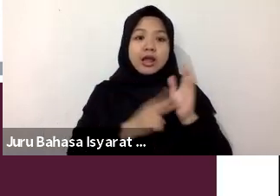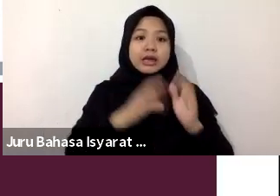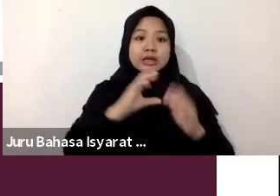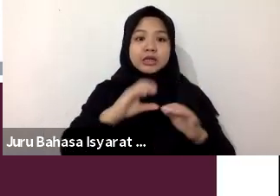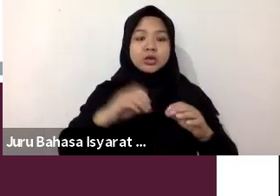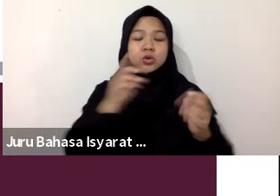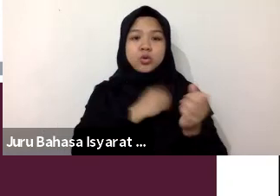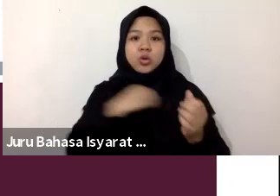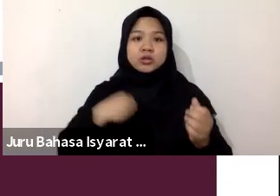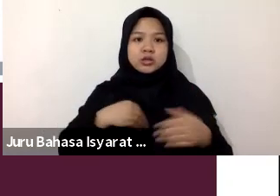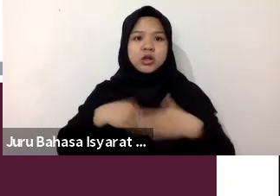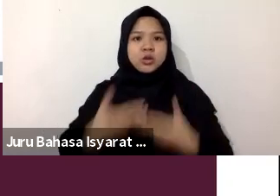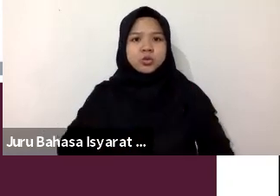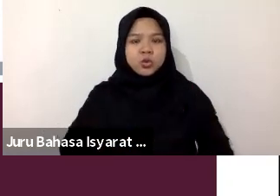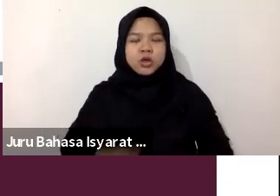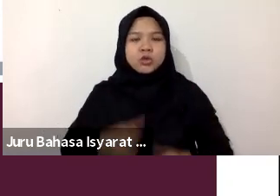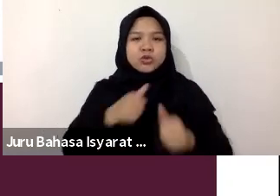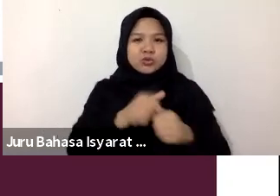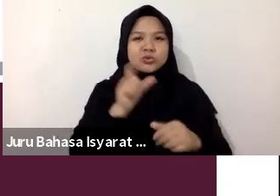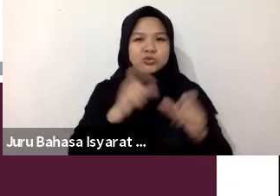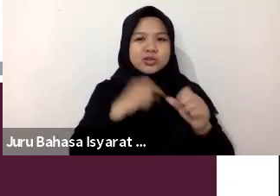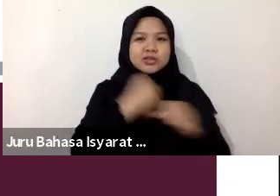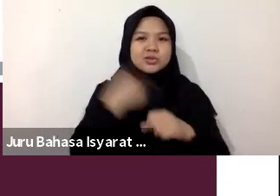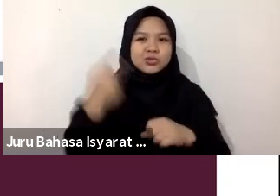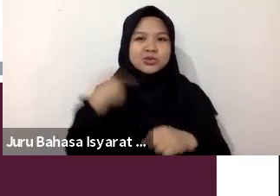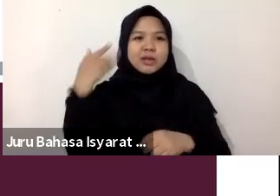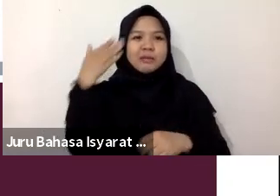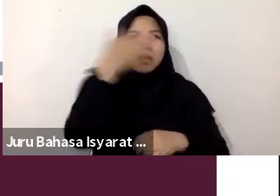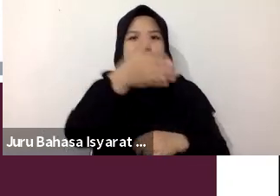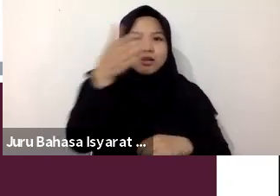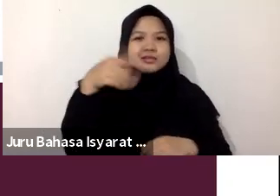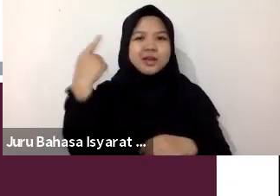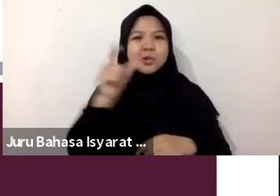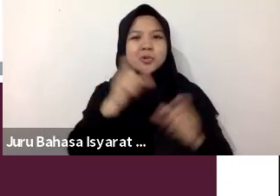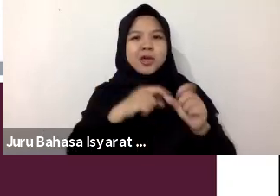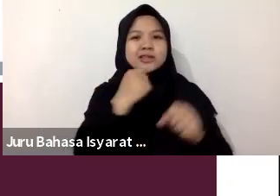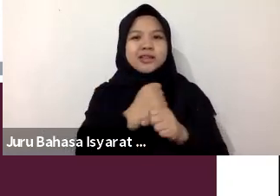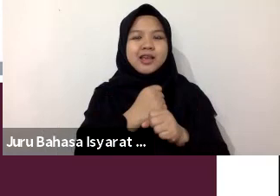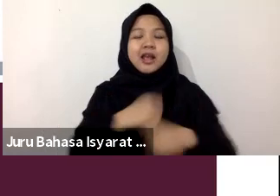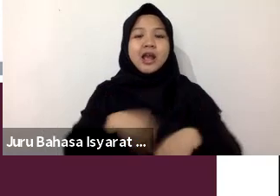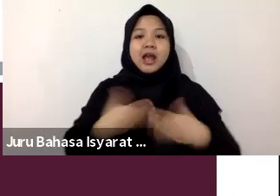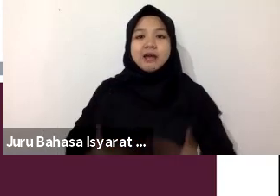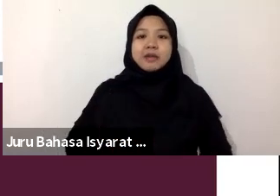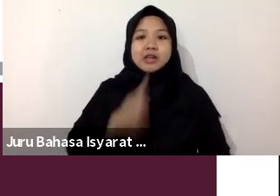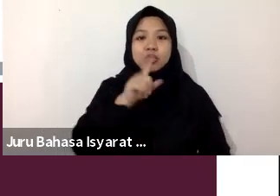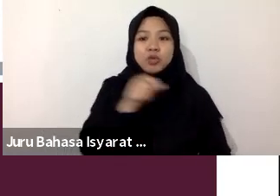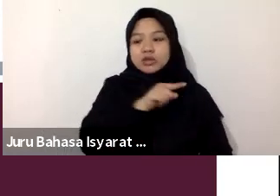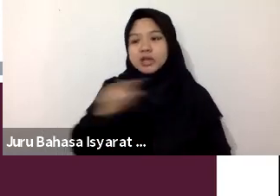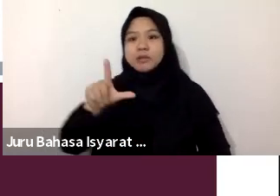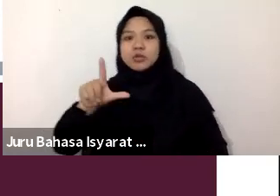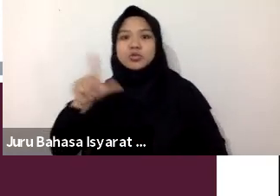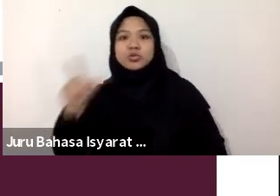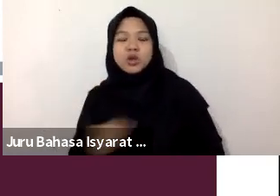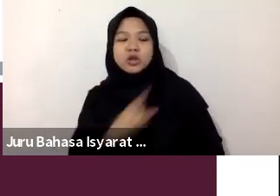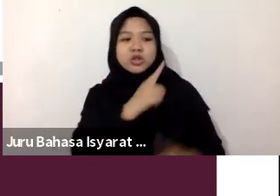terus pasti di USG terus ya setiap datang. Jadi kalau misalnya dari hamil 1 bulan sampai 7 bulan sekali, dari